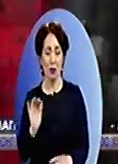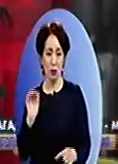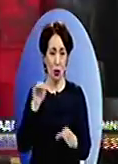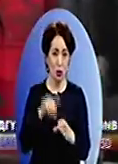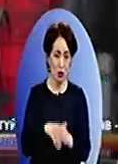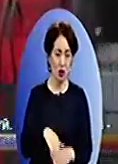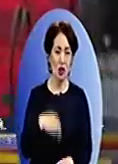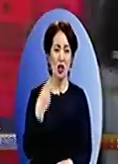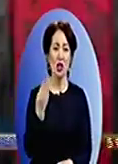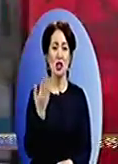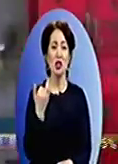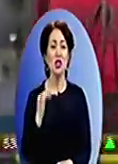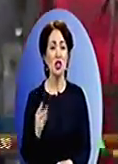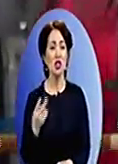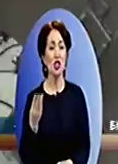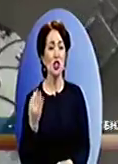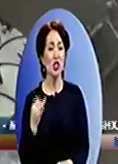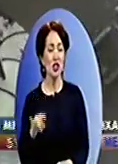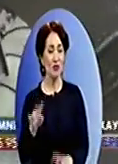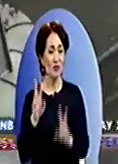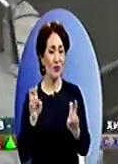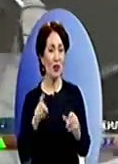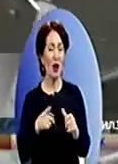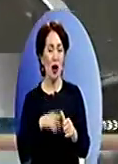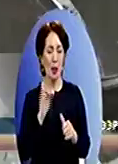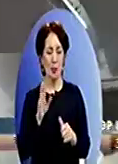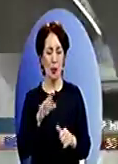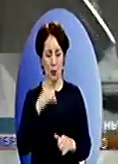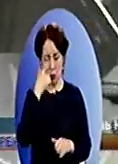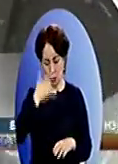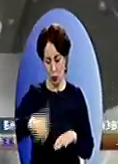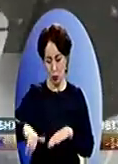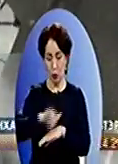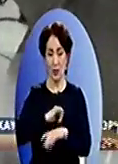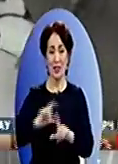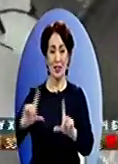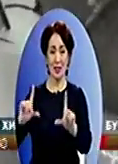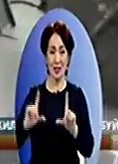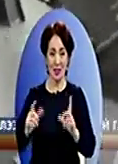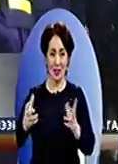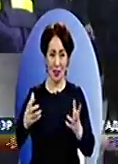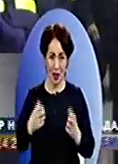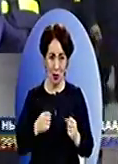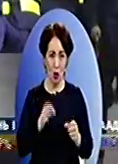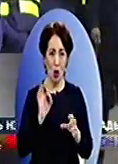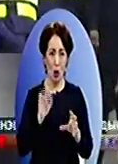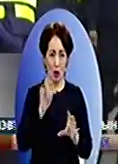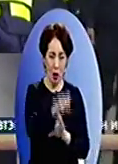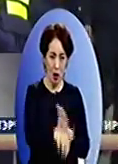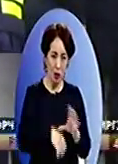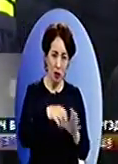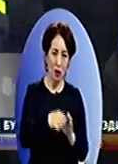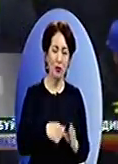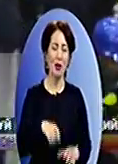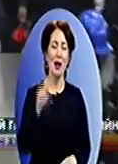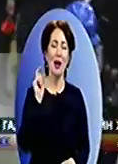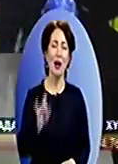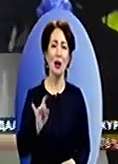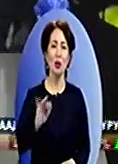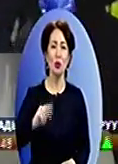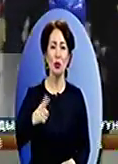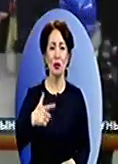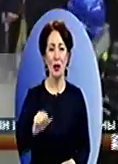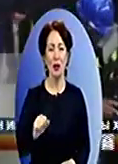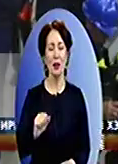Шин шин компани 2004 оноос Монгол улсад бүрдгүүлж олборлолт явуулах эрхэн авсан хар туглага цайрын хүдэр олборлох баяжуулах чиглэлээр үйл ажиллагаа